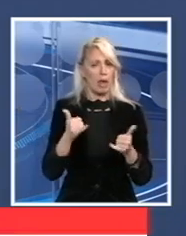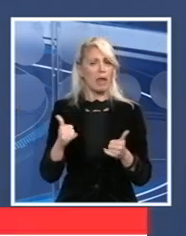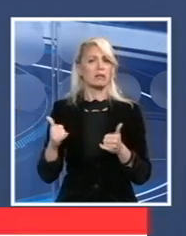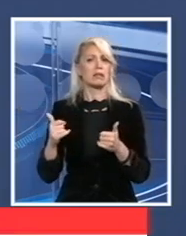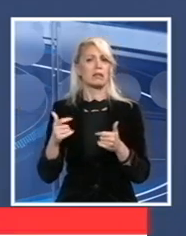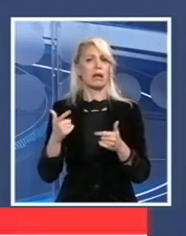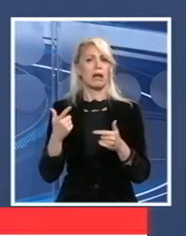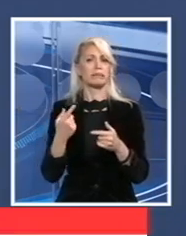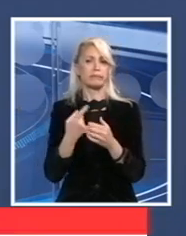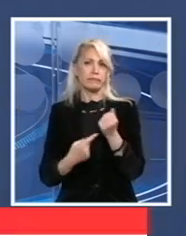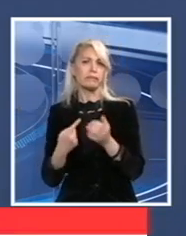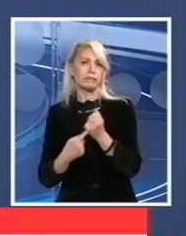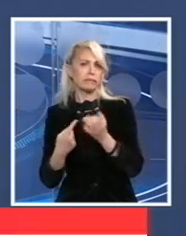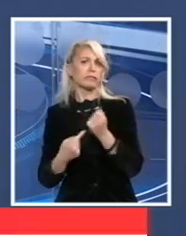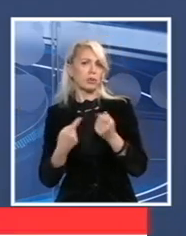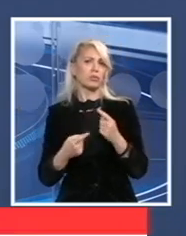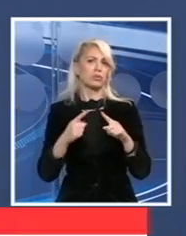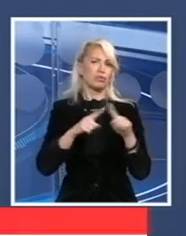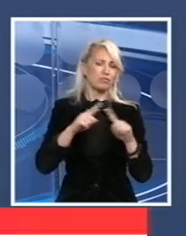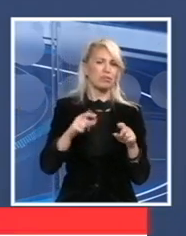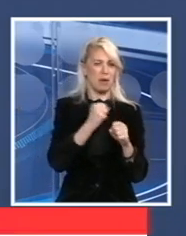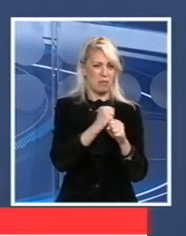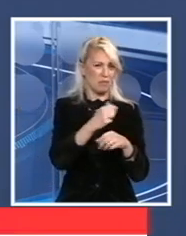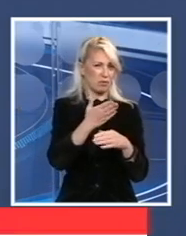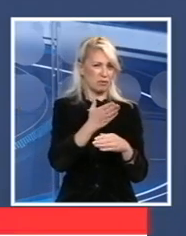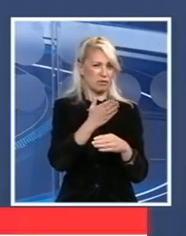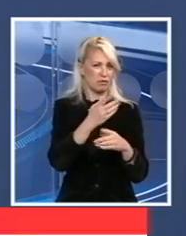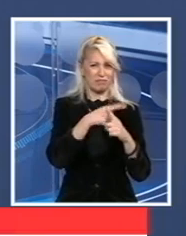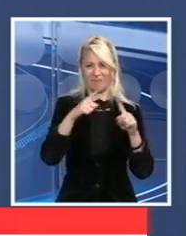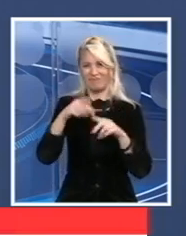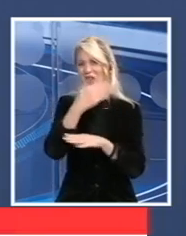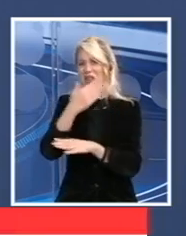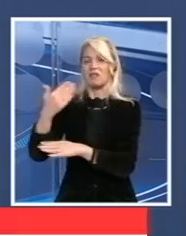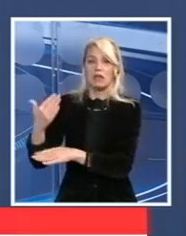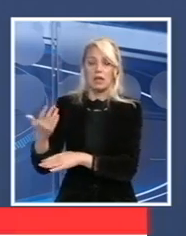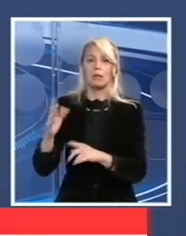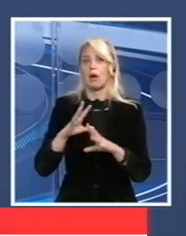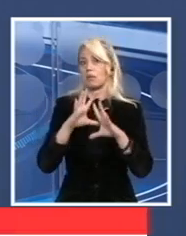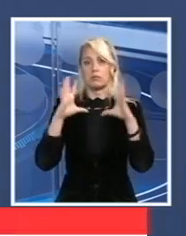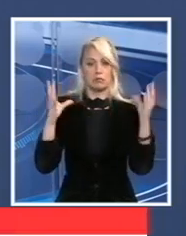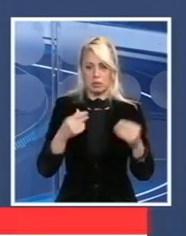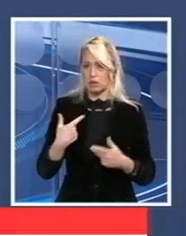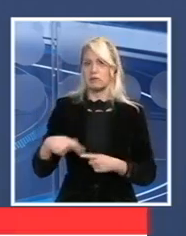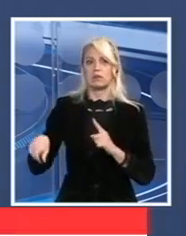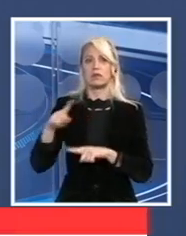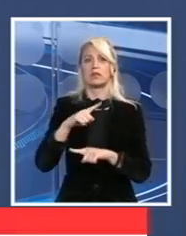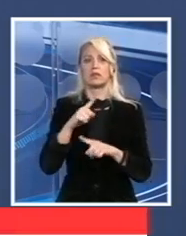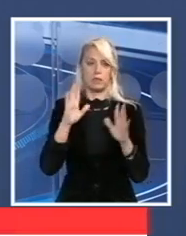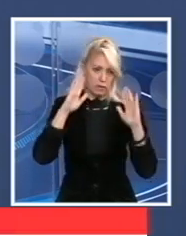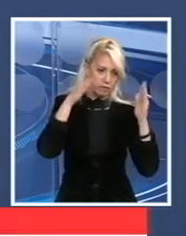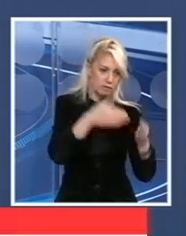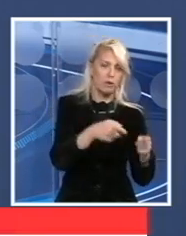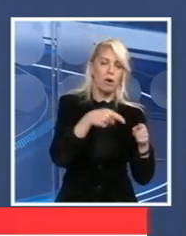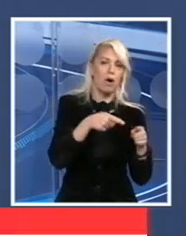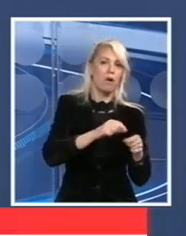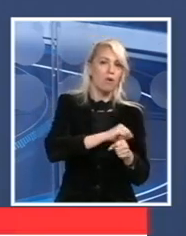sigurno propustilo u radnim aktivnostima svih nas. Na kraju krajeva svi smo mi bili sada aktivirani isključivo na